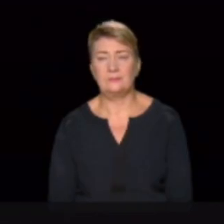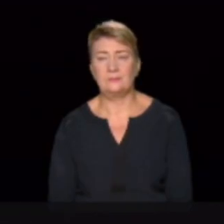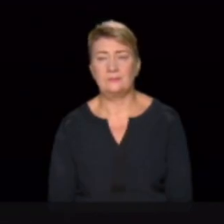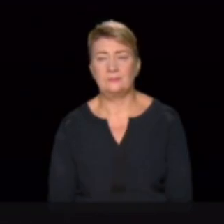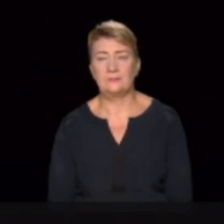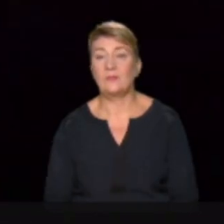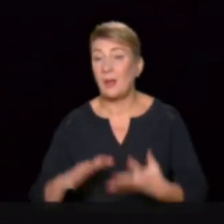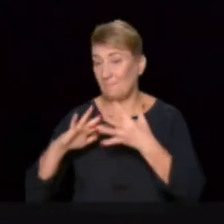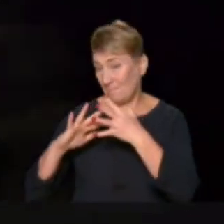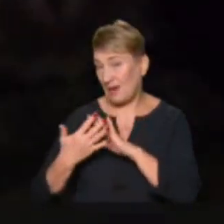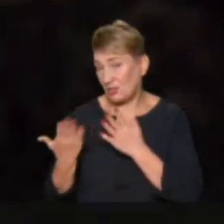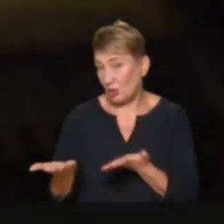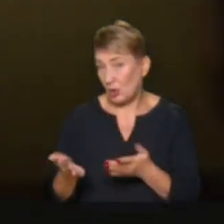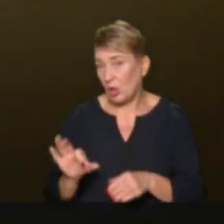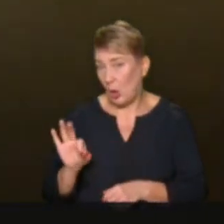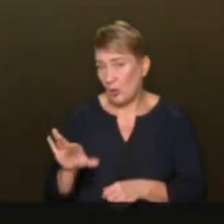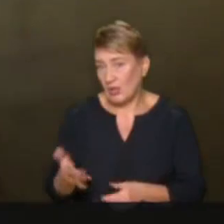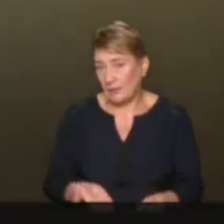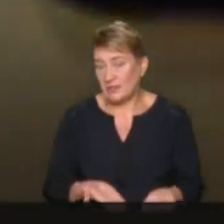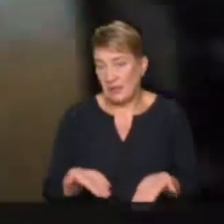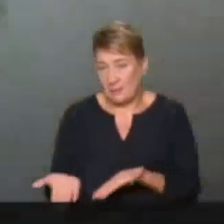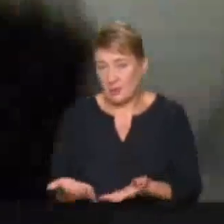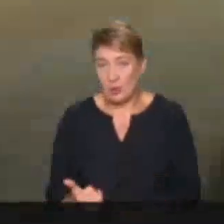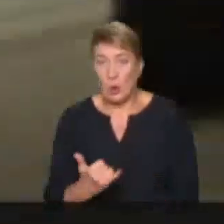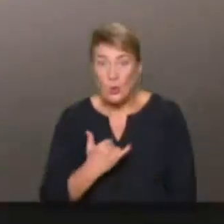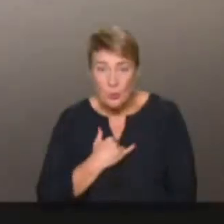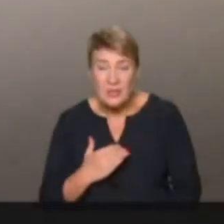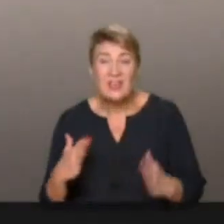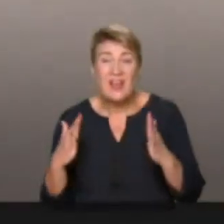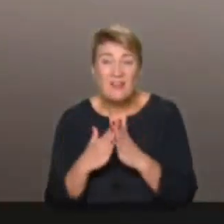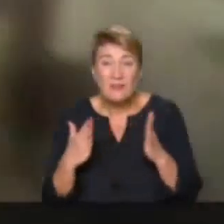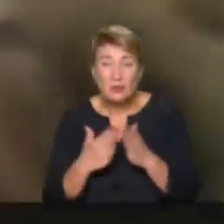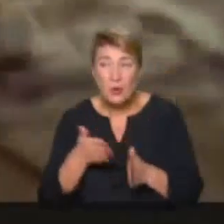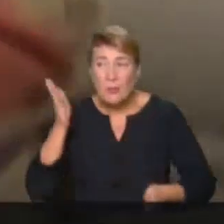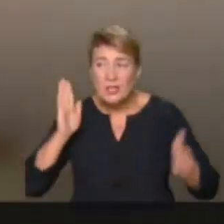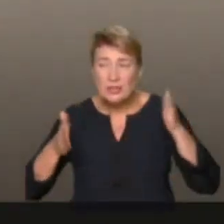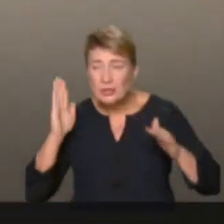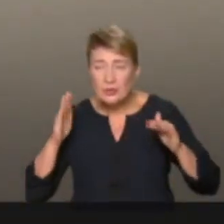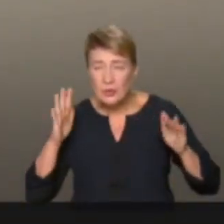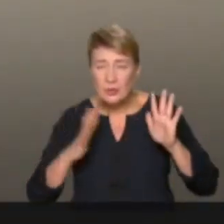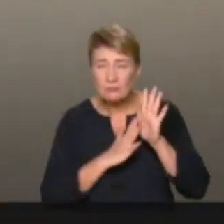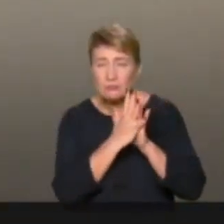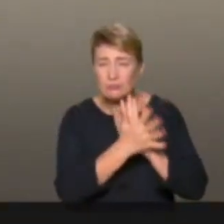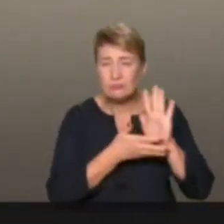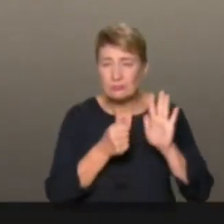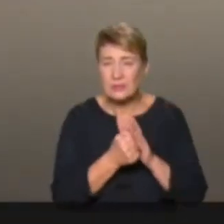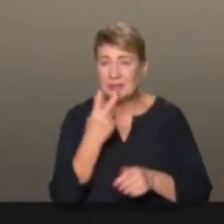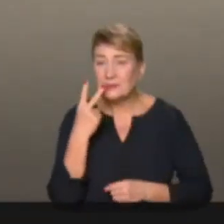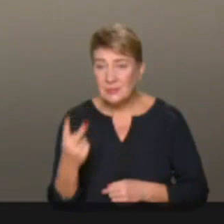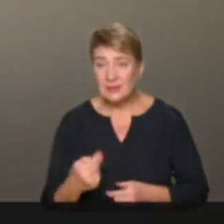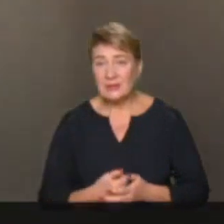Поселок Октябрьский, пожалуйста. У меня в доме штукатурка посыпалась, вот. Что